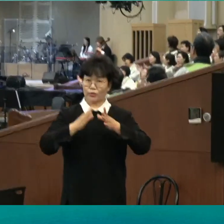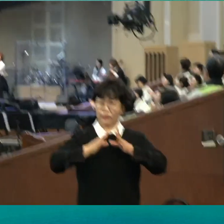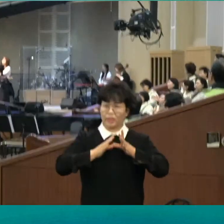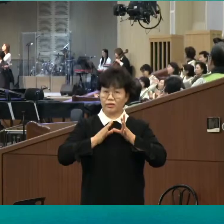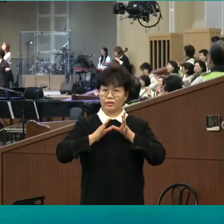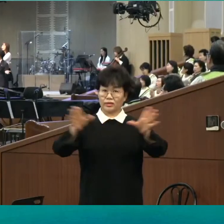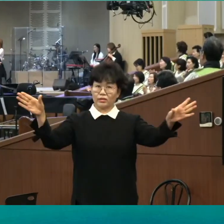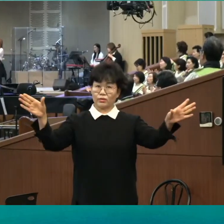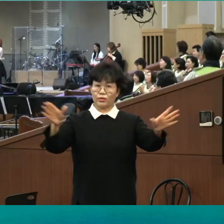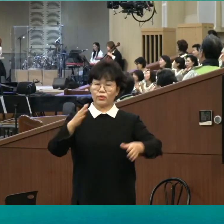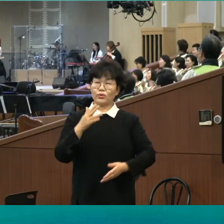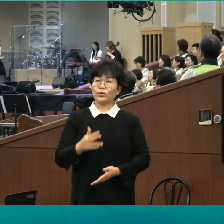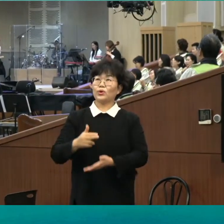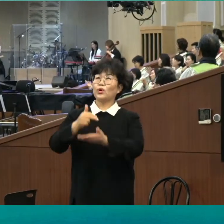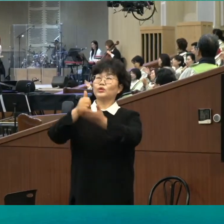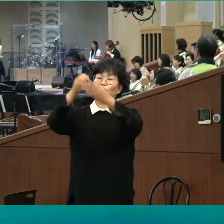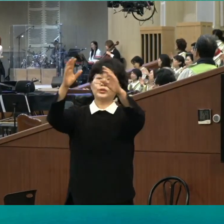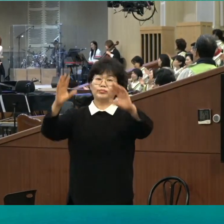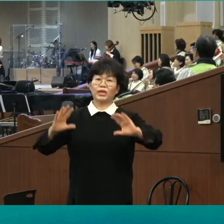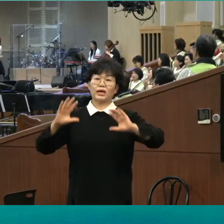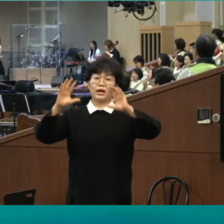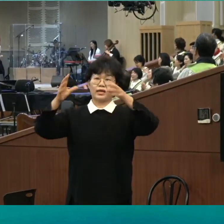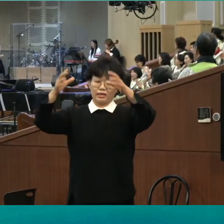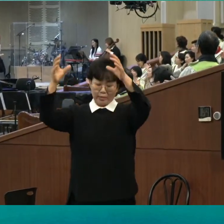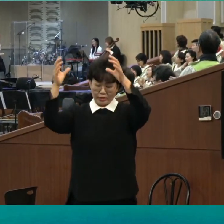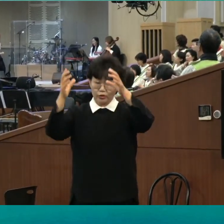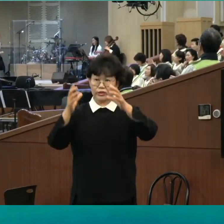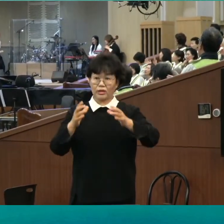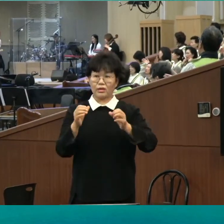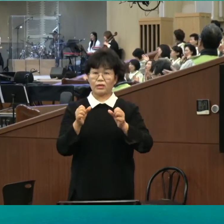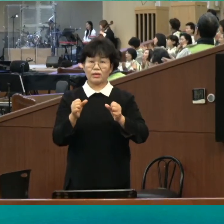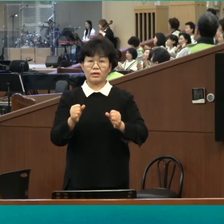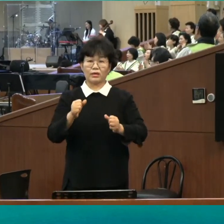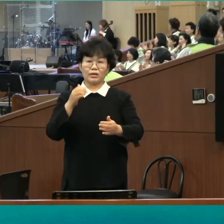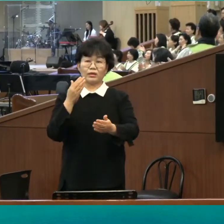모든 땡뜨리고 주님 나라 임하소서.